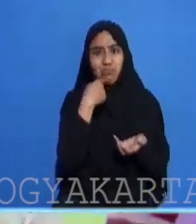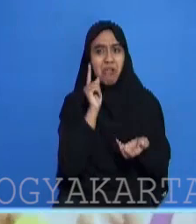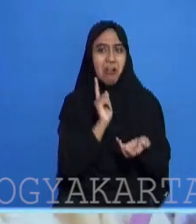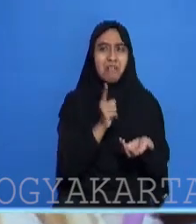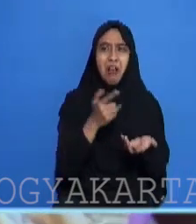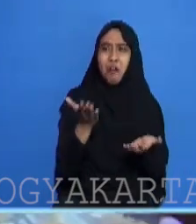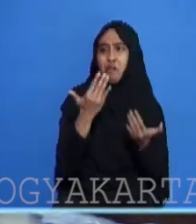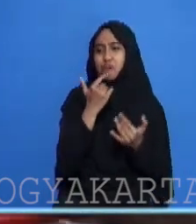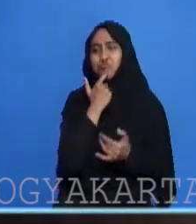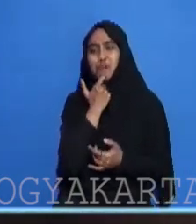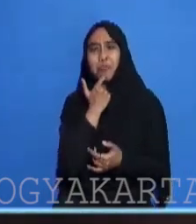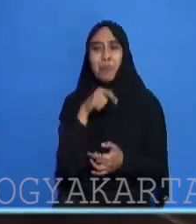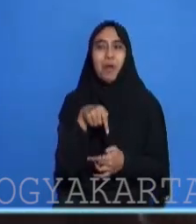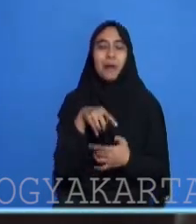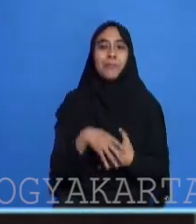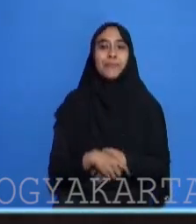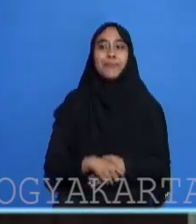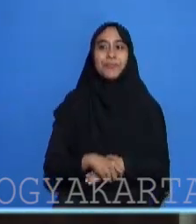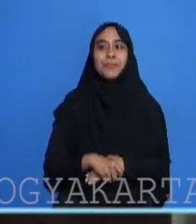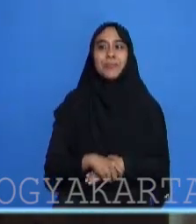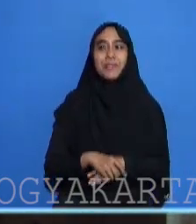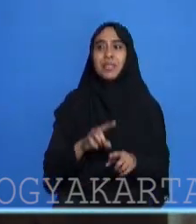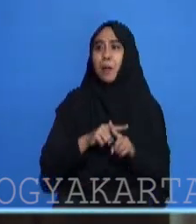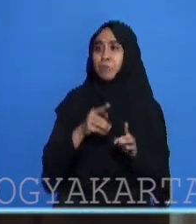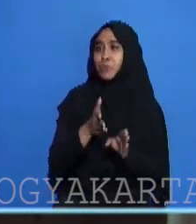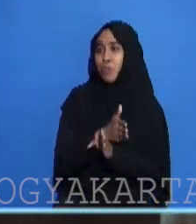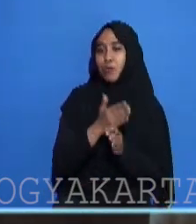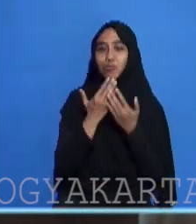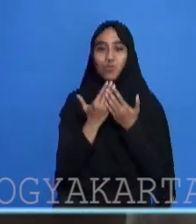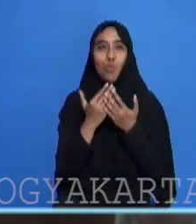chop. Mari kita cobain. Tapi sebelumnya doa terlebih dahulu.